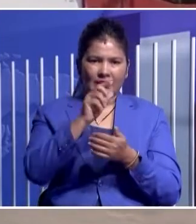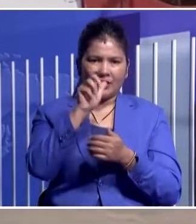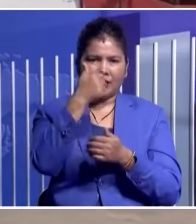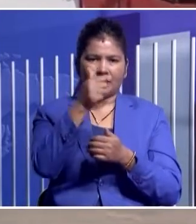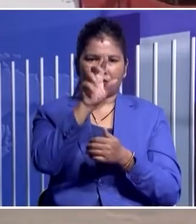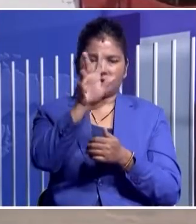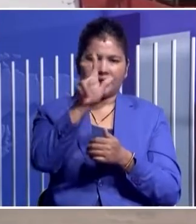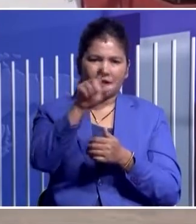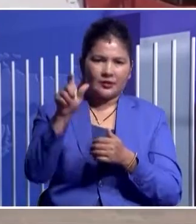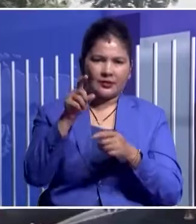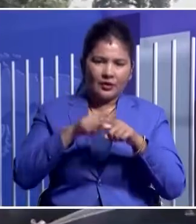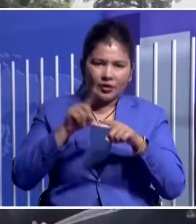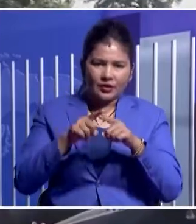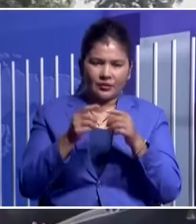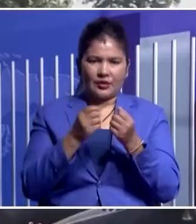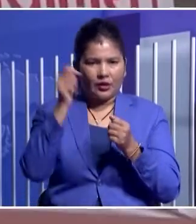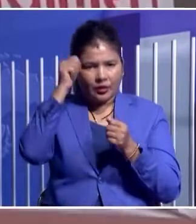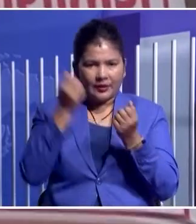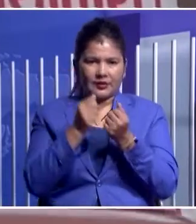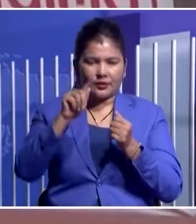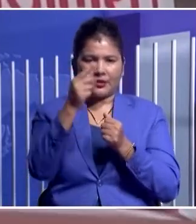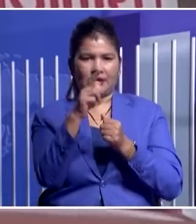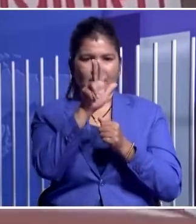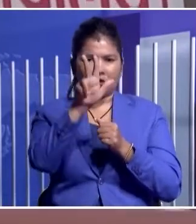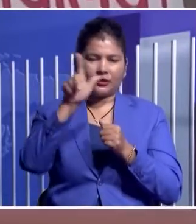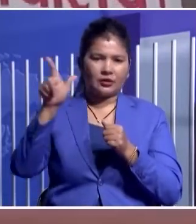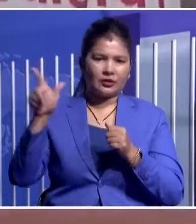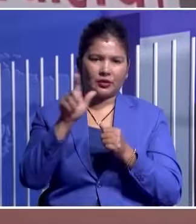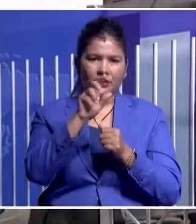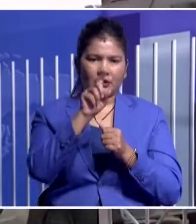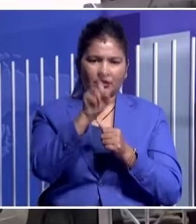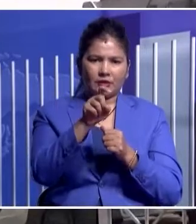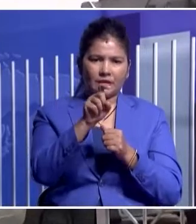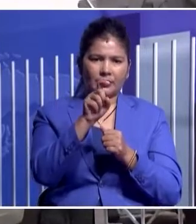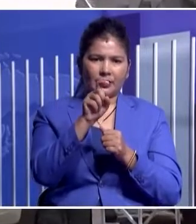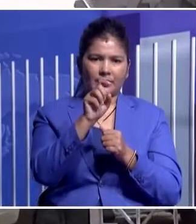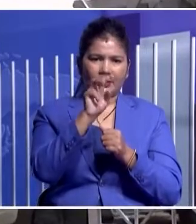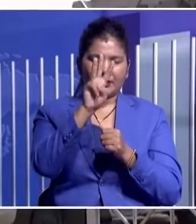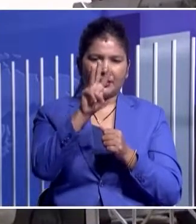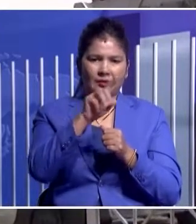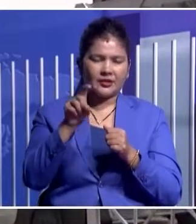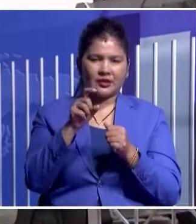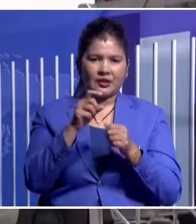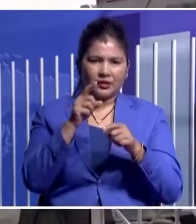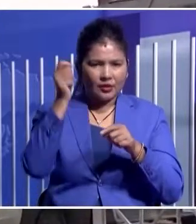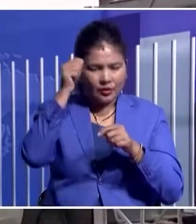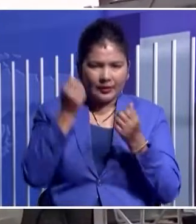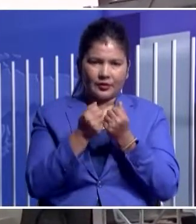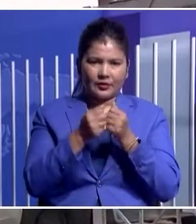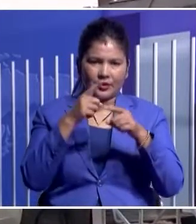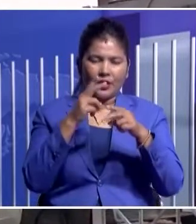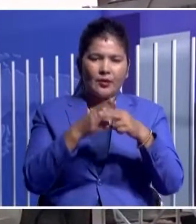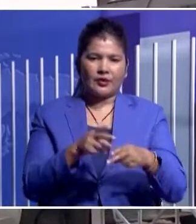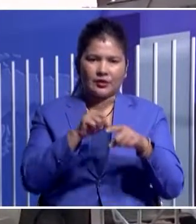खर्च हुने अनुमान गरेका छन् भने कर्णालीले 77.3% खर्च गर्ने अनुमान सार्वजनिक गरेको छ। न्यून बजेट खर्च